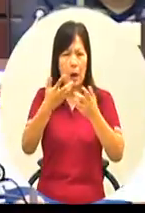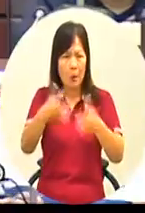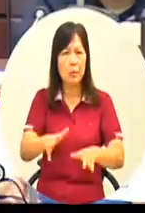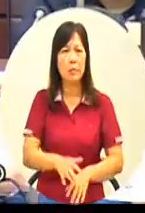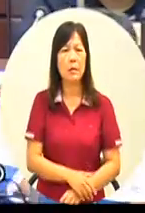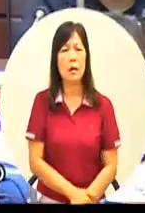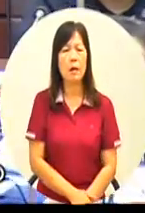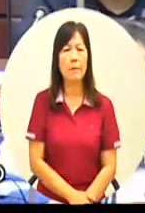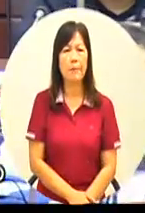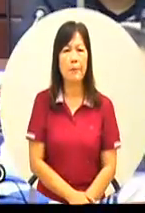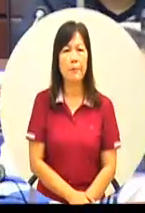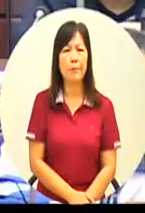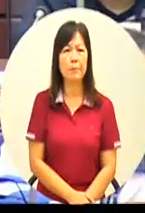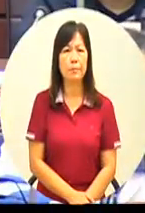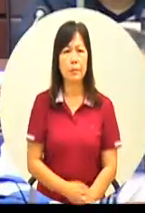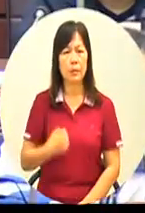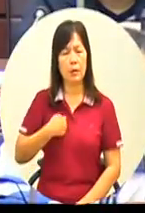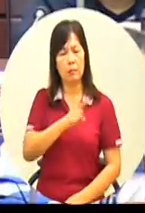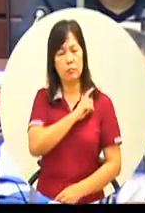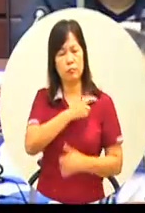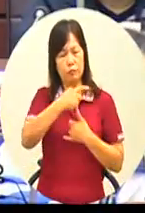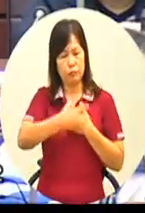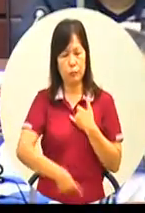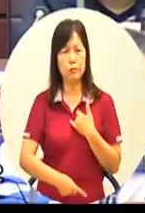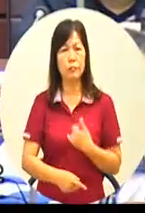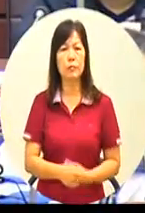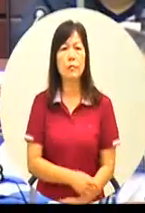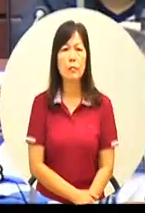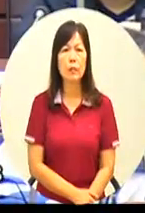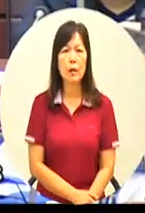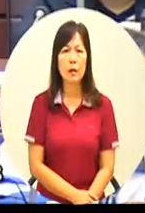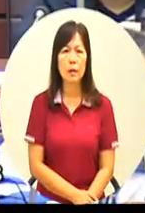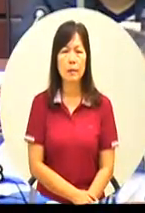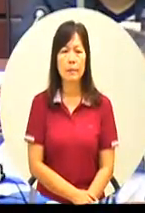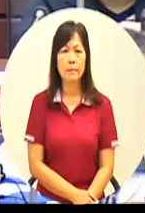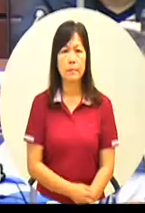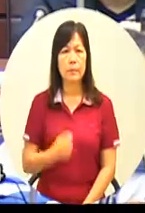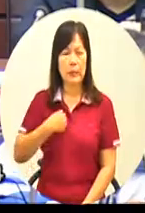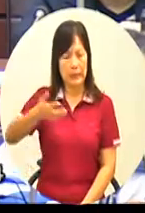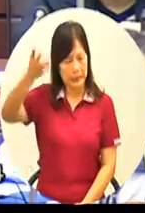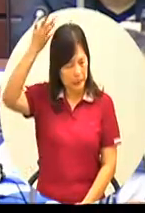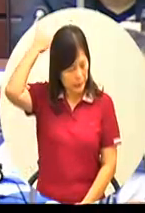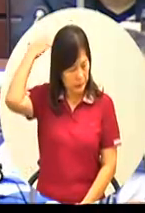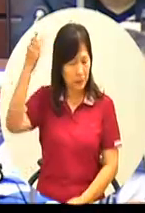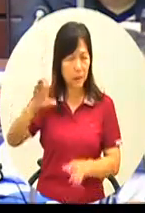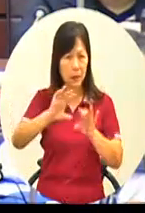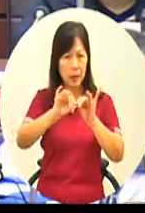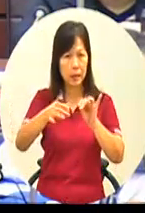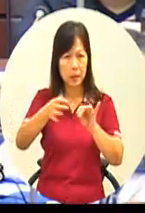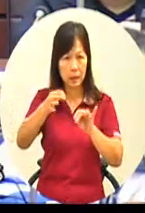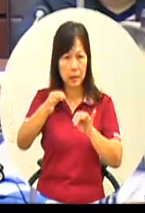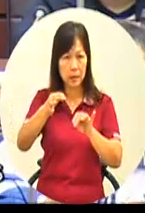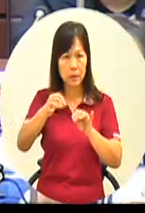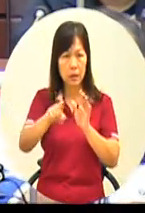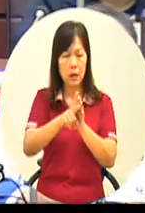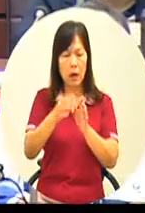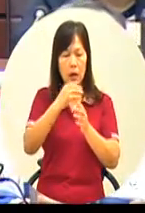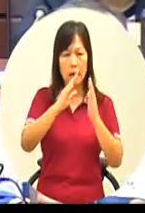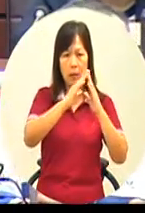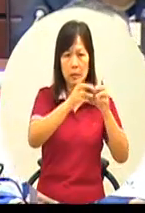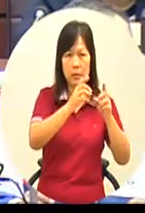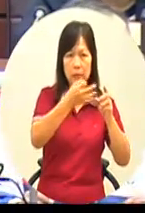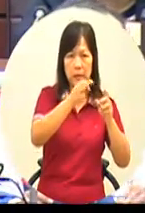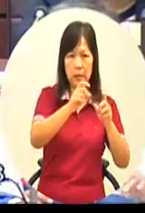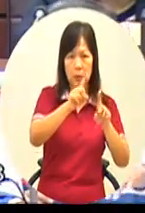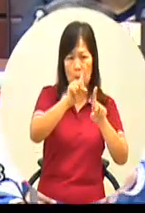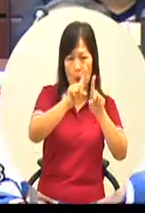是我个人是认为说，因为以前的地价假设脱离市价太远，